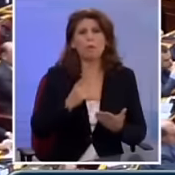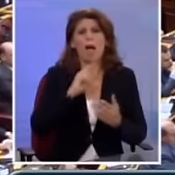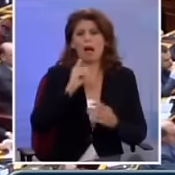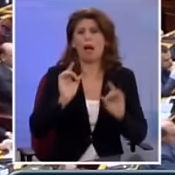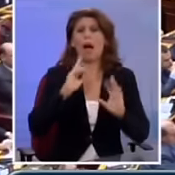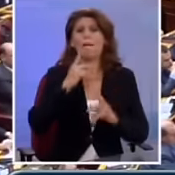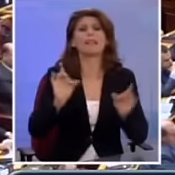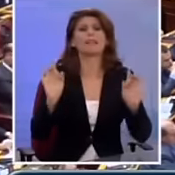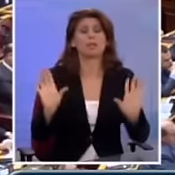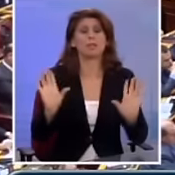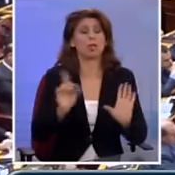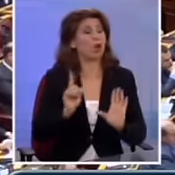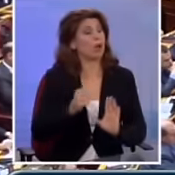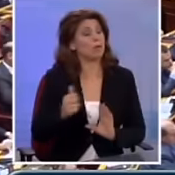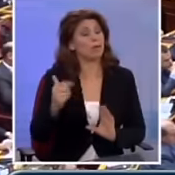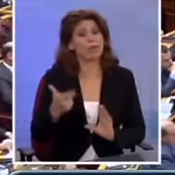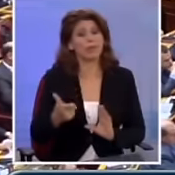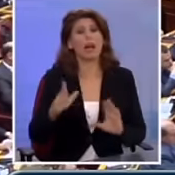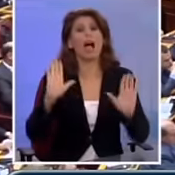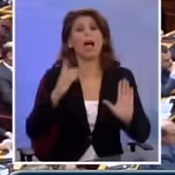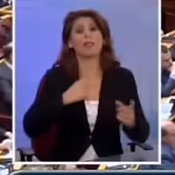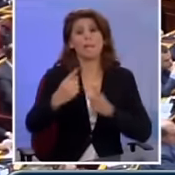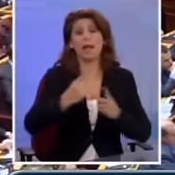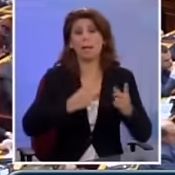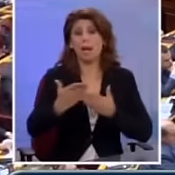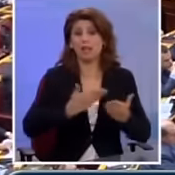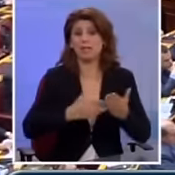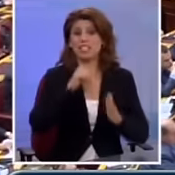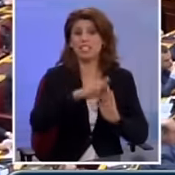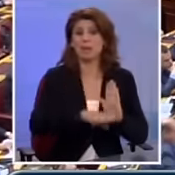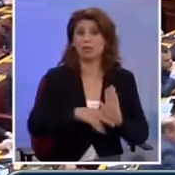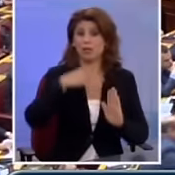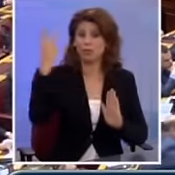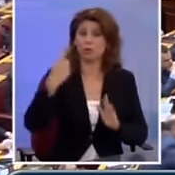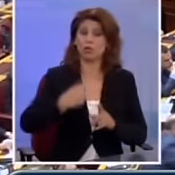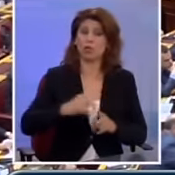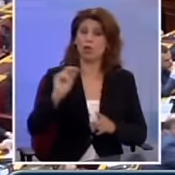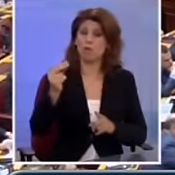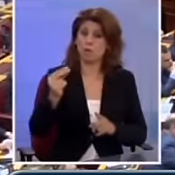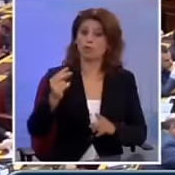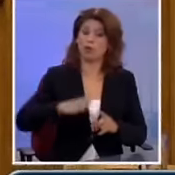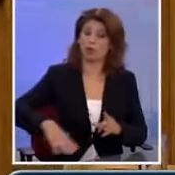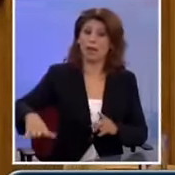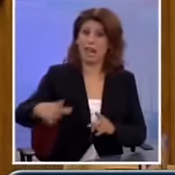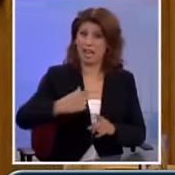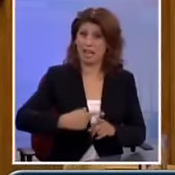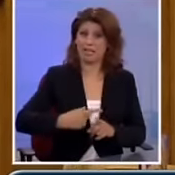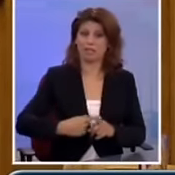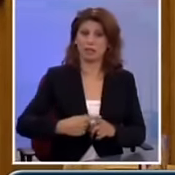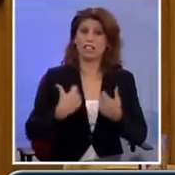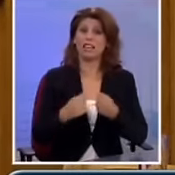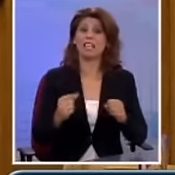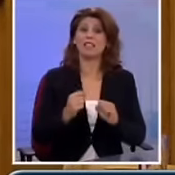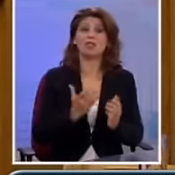Όχι μόνο γιατί αποτελεί αδιαπραγμάτευτο συνταγματικό δικαίωμα των Ελλήνων βουλευτών και του ελληνικού λαού να ασκήσουν